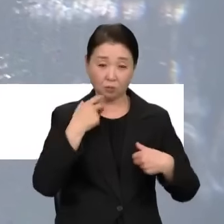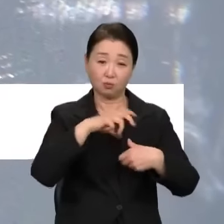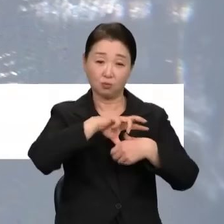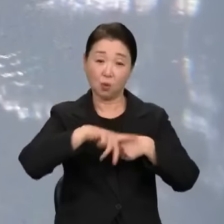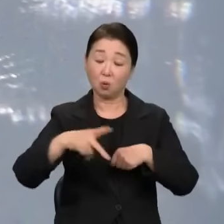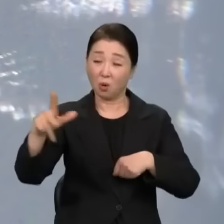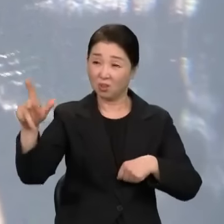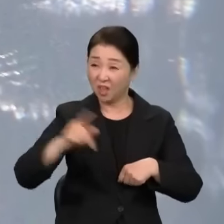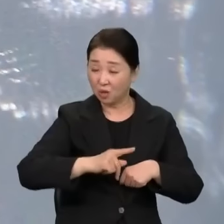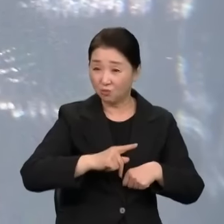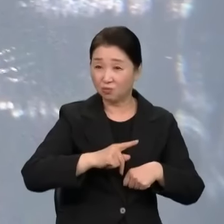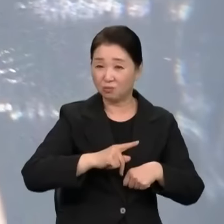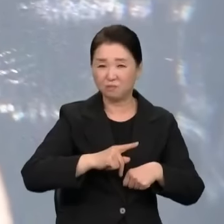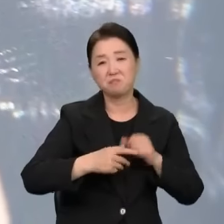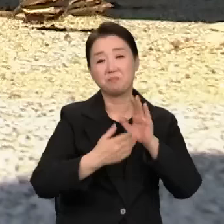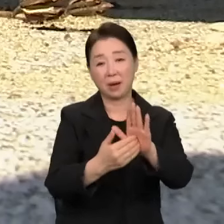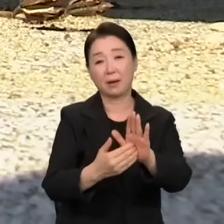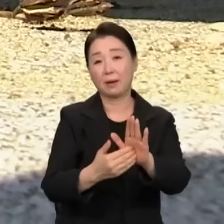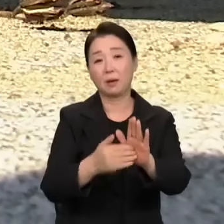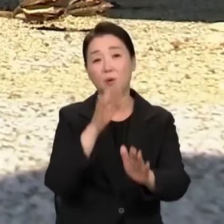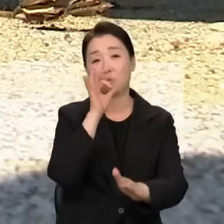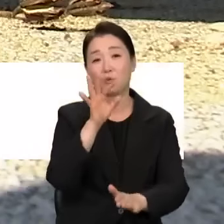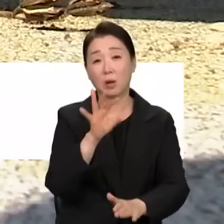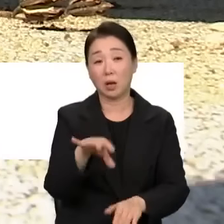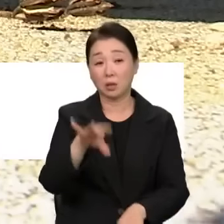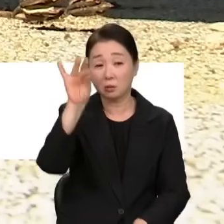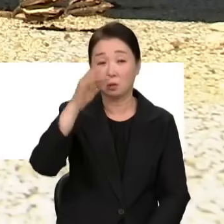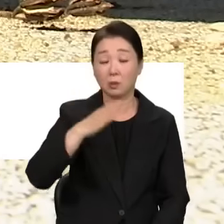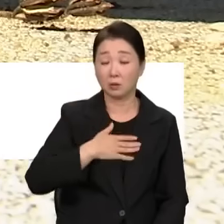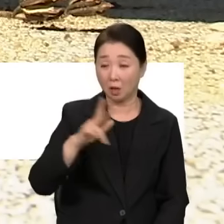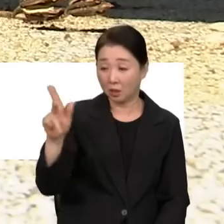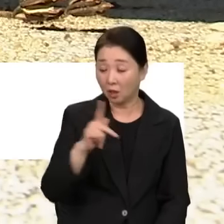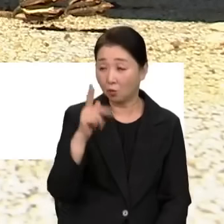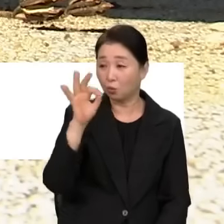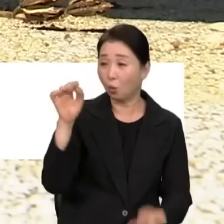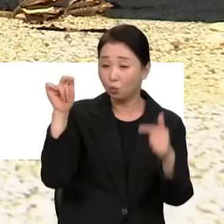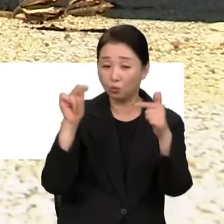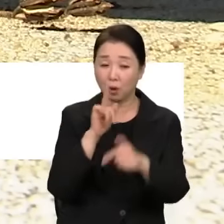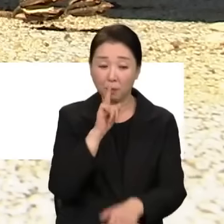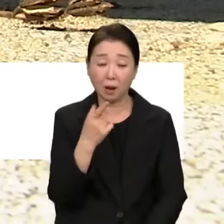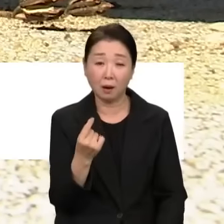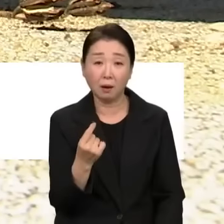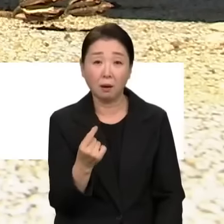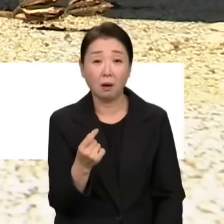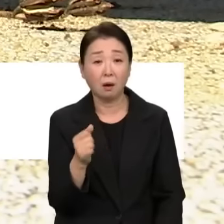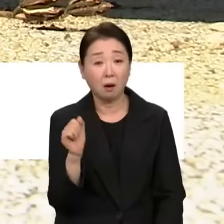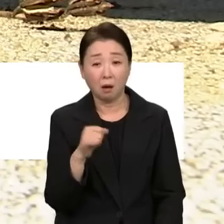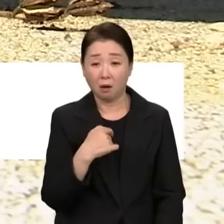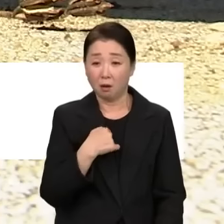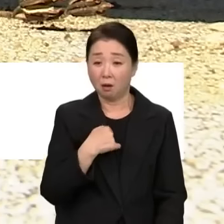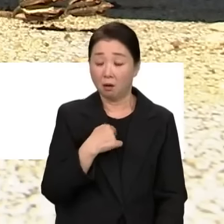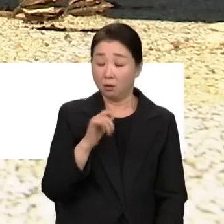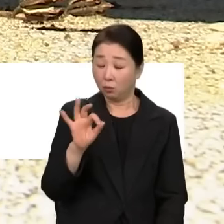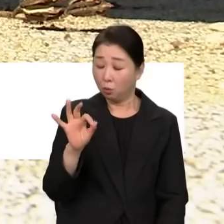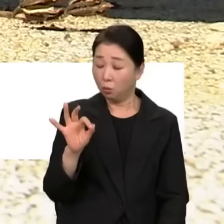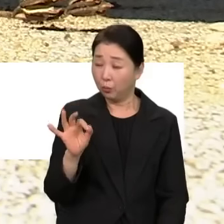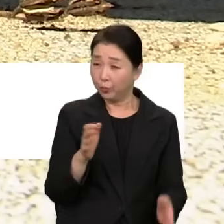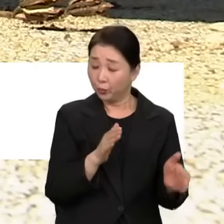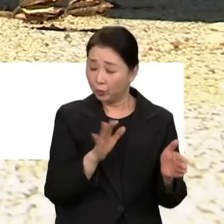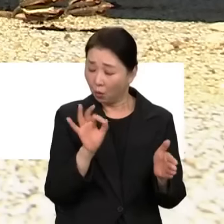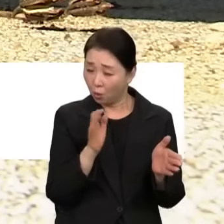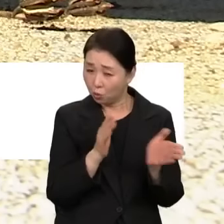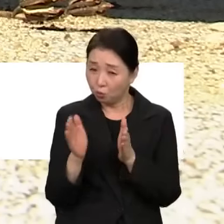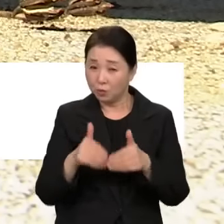대출을 아예 막기로 한 겁니다 처음에는 저도 대출 금액을 줄인다 해가지고 아 제가 좀 금액을 좀 더 준비해야